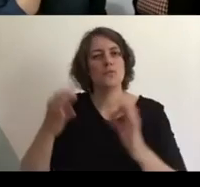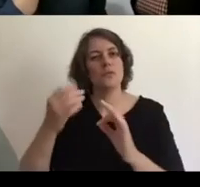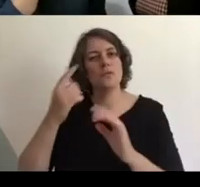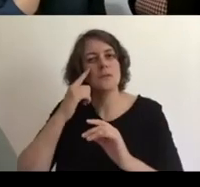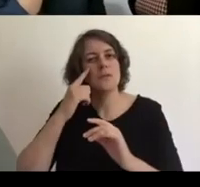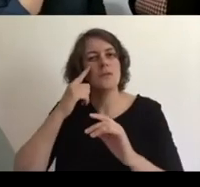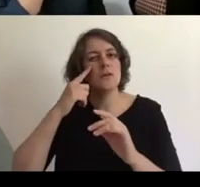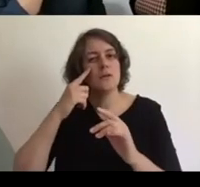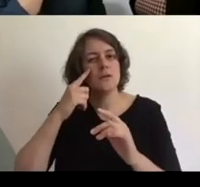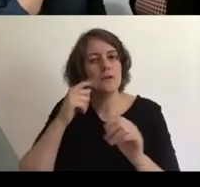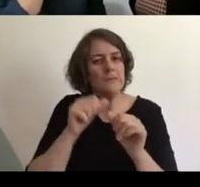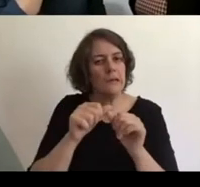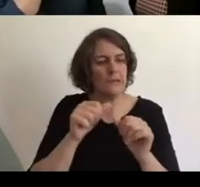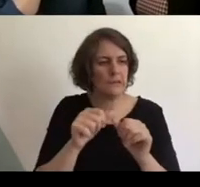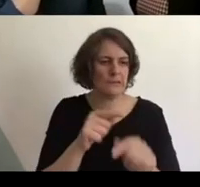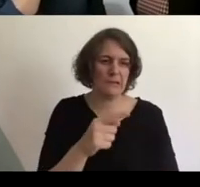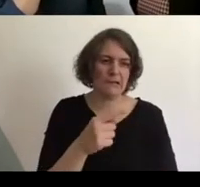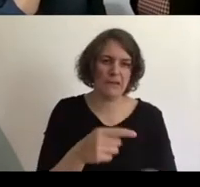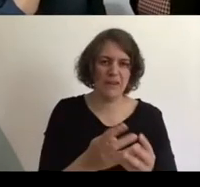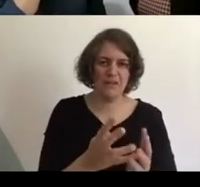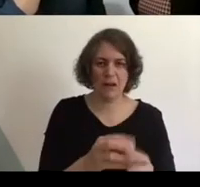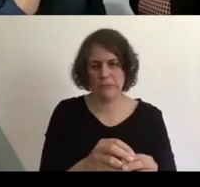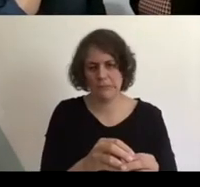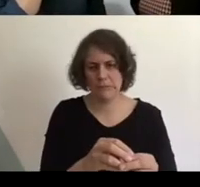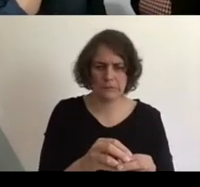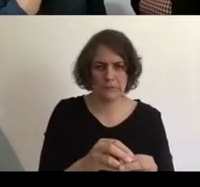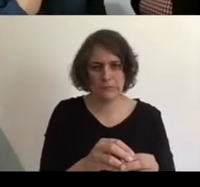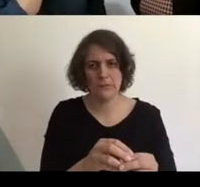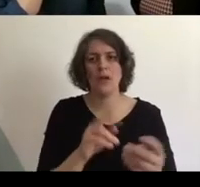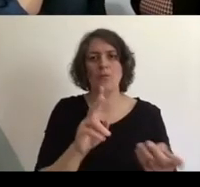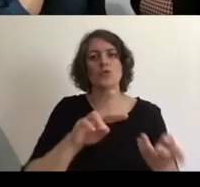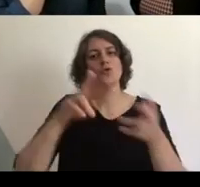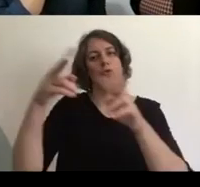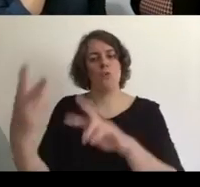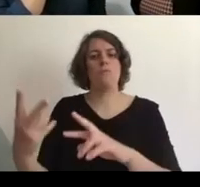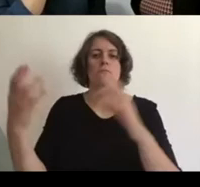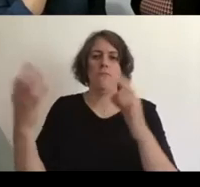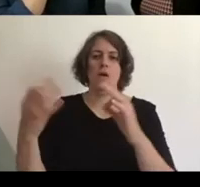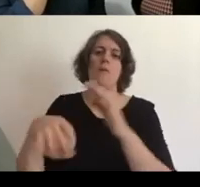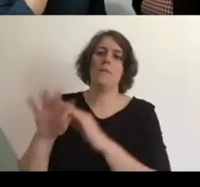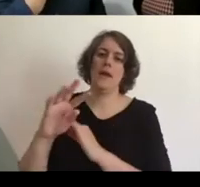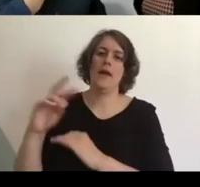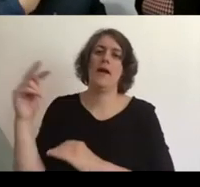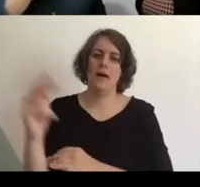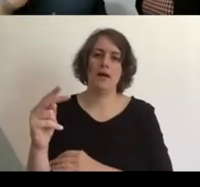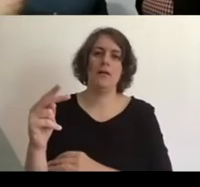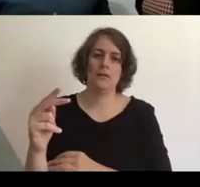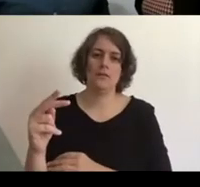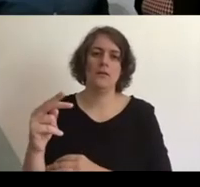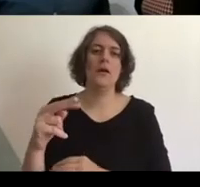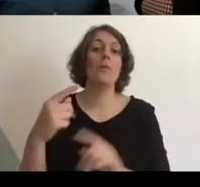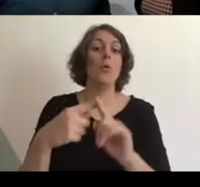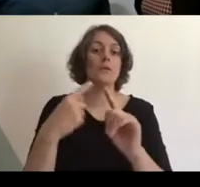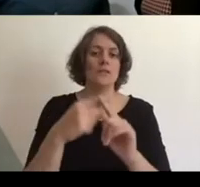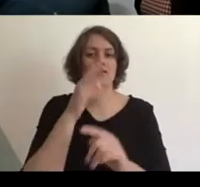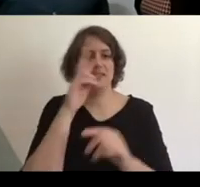ich fand das total schön, wie Jessica nochmal den Begriff der Chancengleichheit reingebracht, aber auch